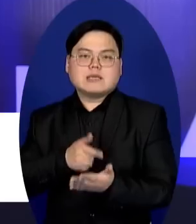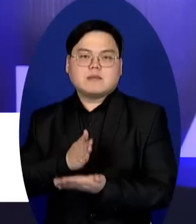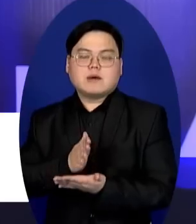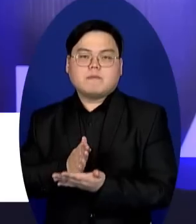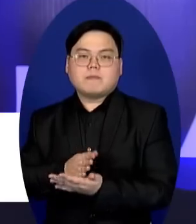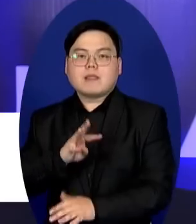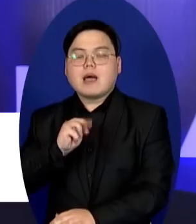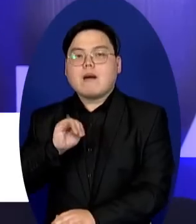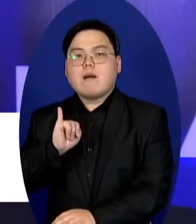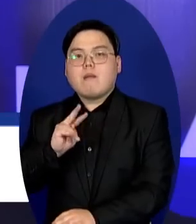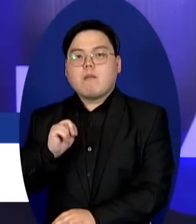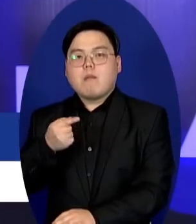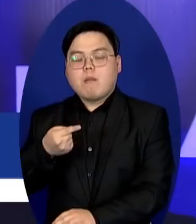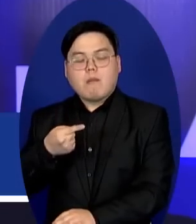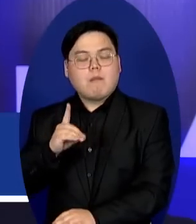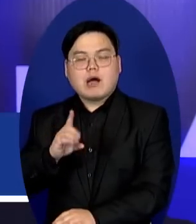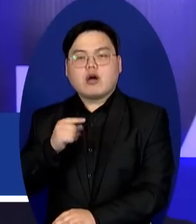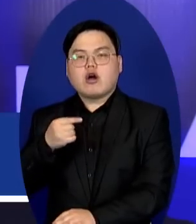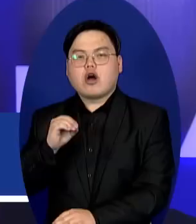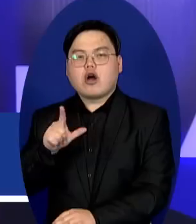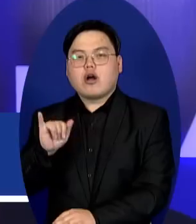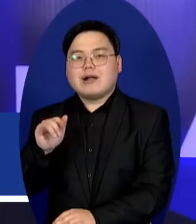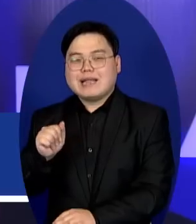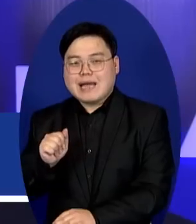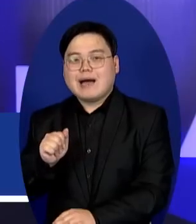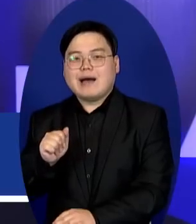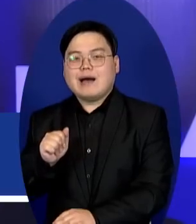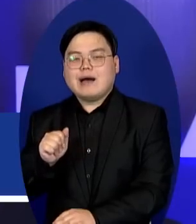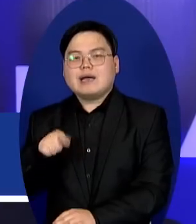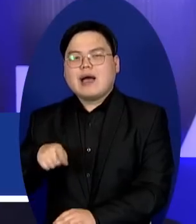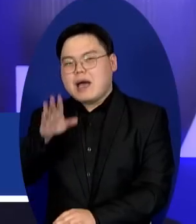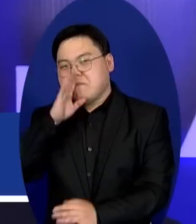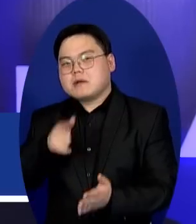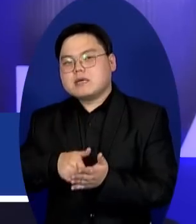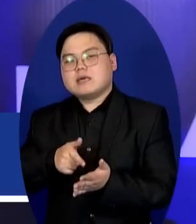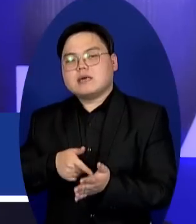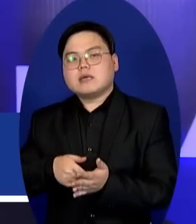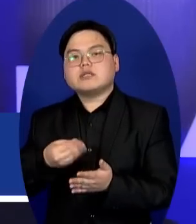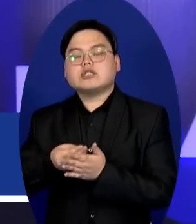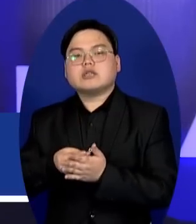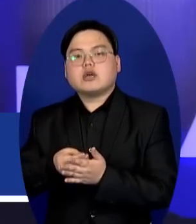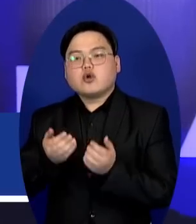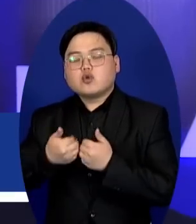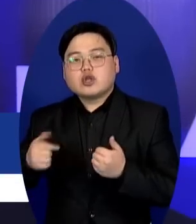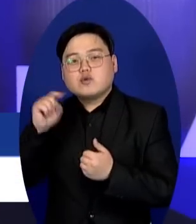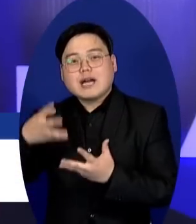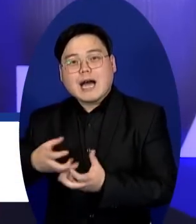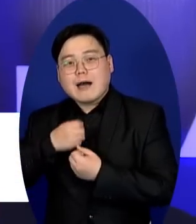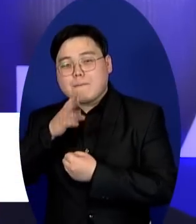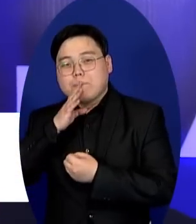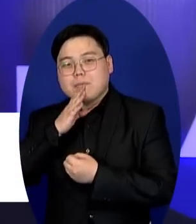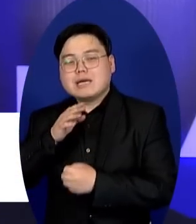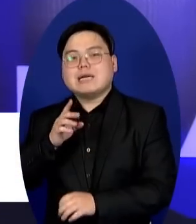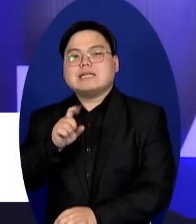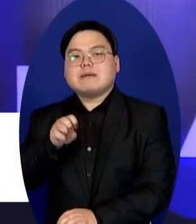байна. Mind Goal CRM бол маш хэрэгтэй систем. За жишээ нь бид нэр тусгай шийдлийн системийг бол зам тээврийн яам дээр дээрэс